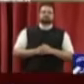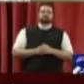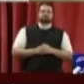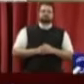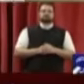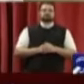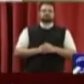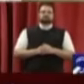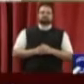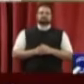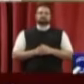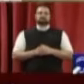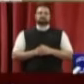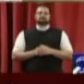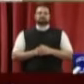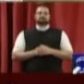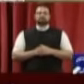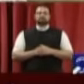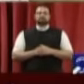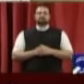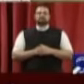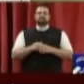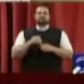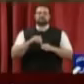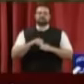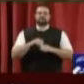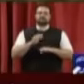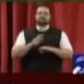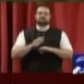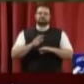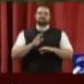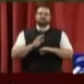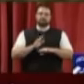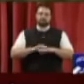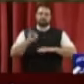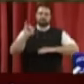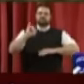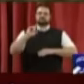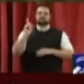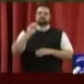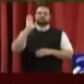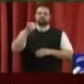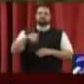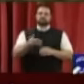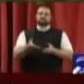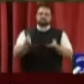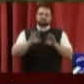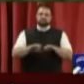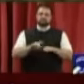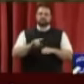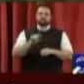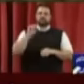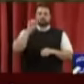Toată viața mea... nu lași să moară, nu te lasă să străiești. E ce lăsă lucru. Adică nu ajut și... Da, spun imediat.